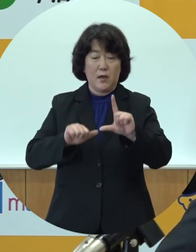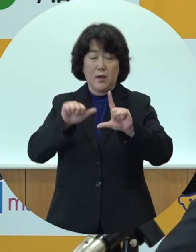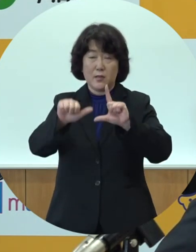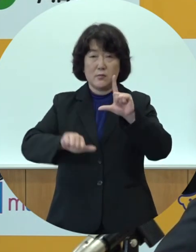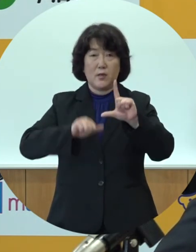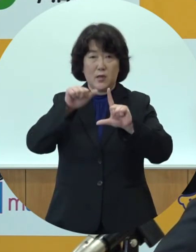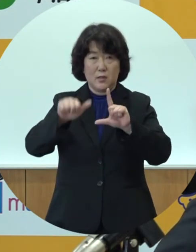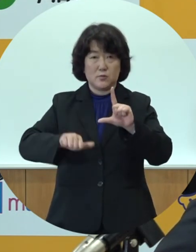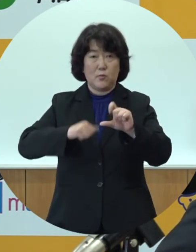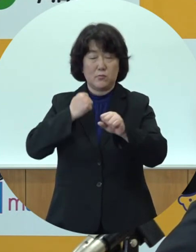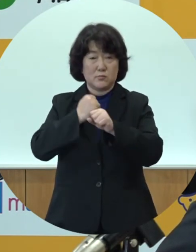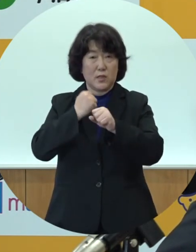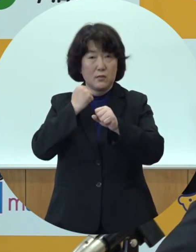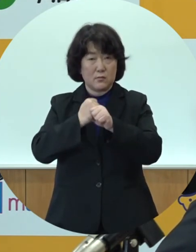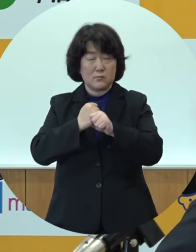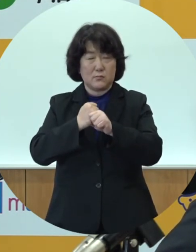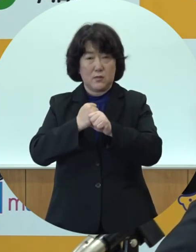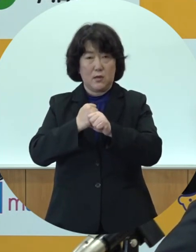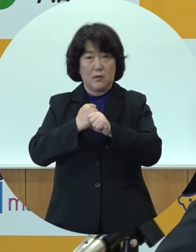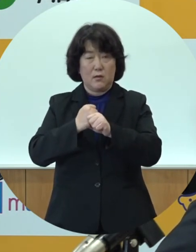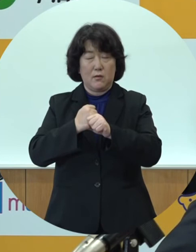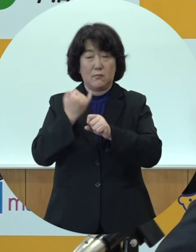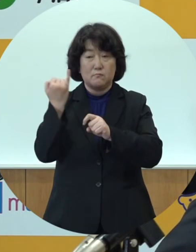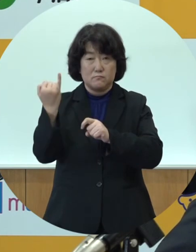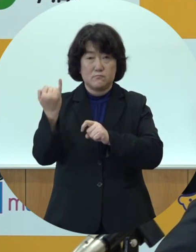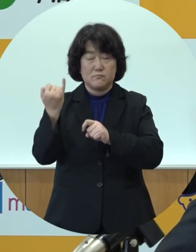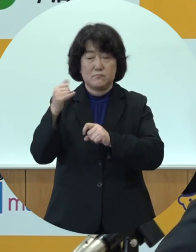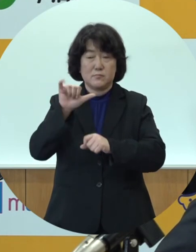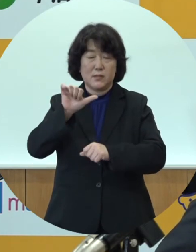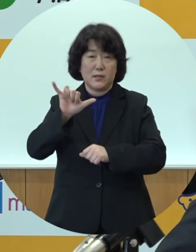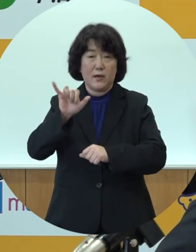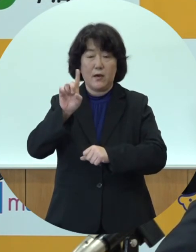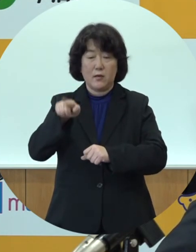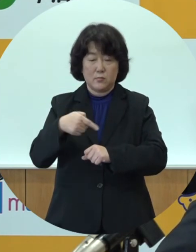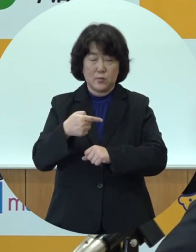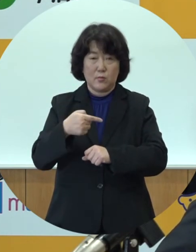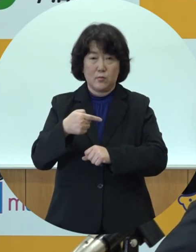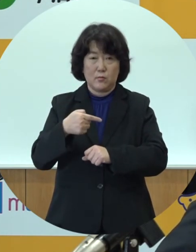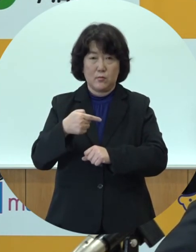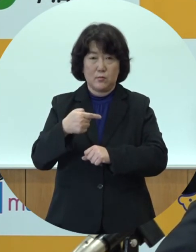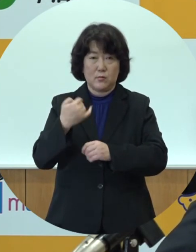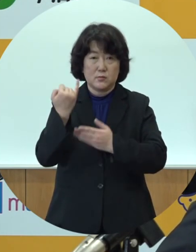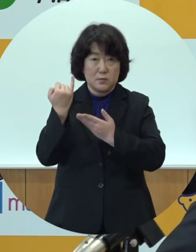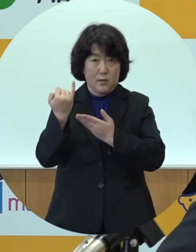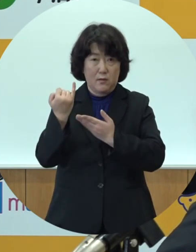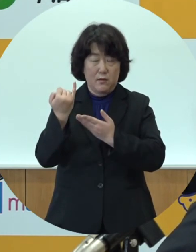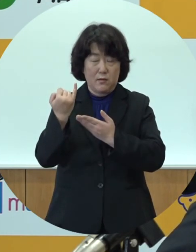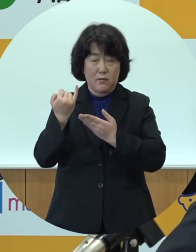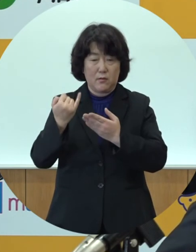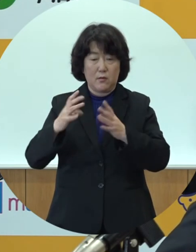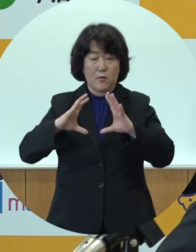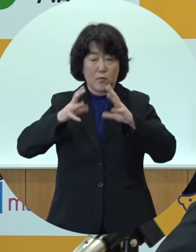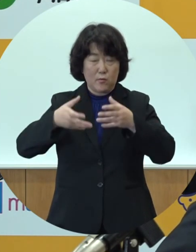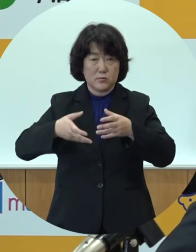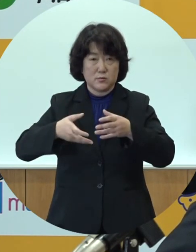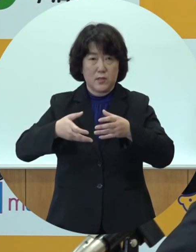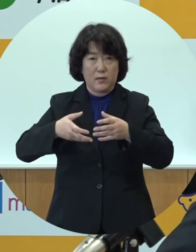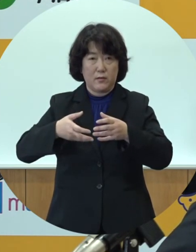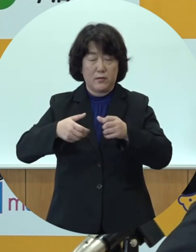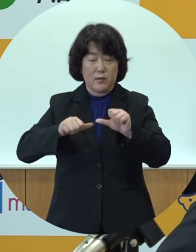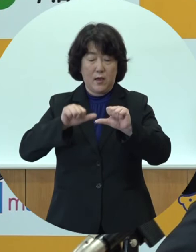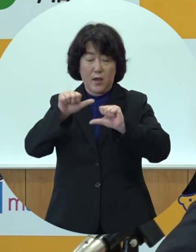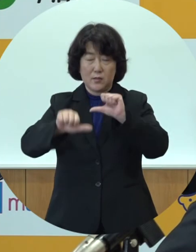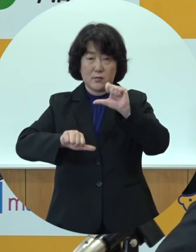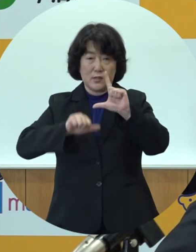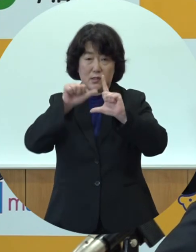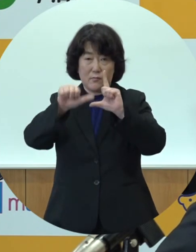家矢野穂奈美さんが先般世界四大アニメーション映画祭の一つオタワ国際アニ